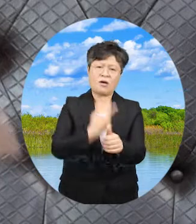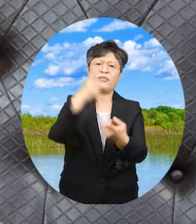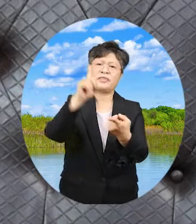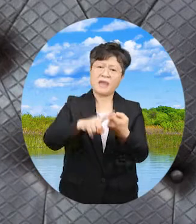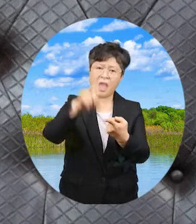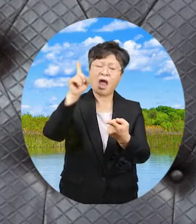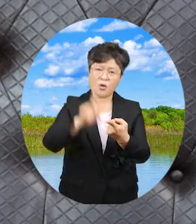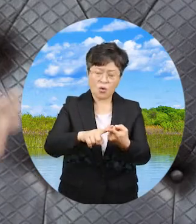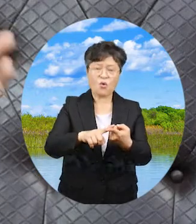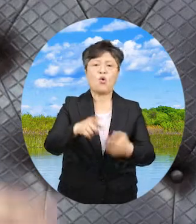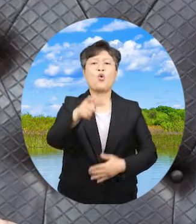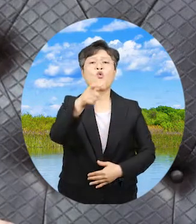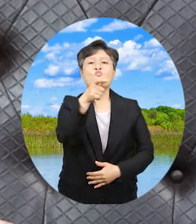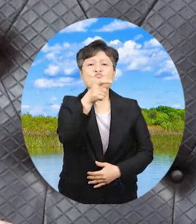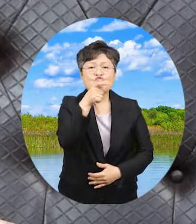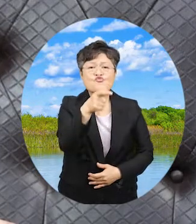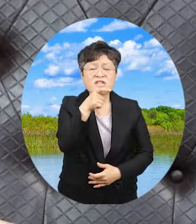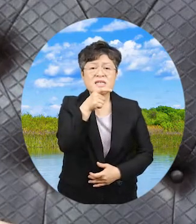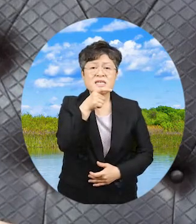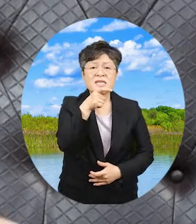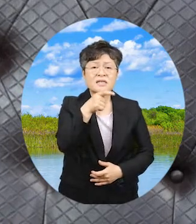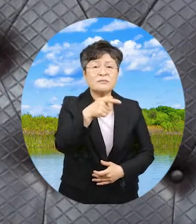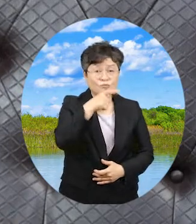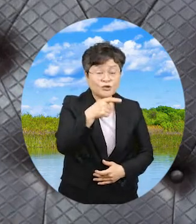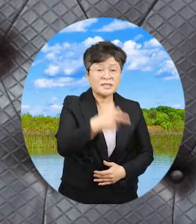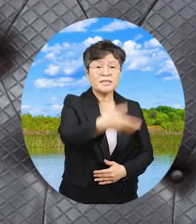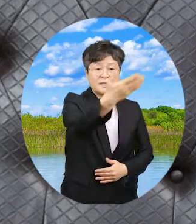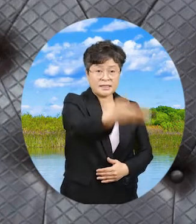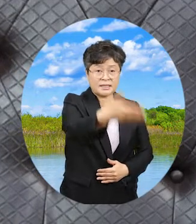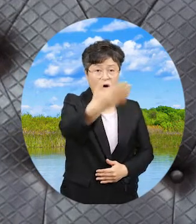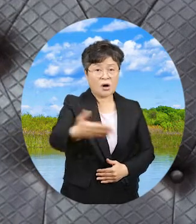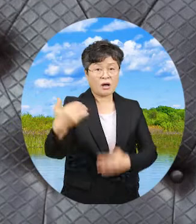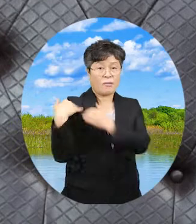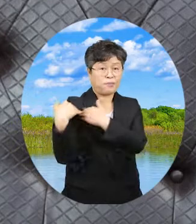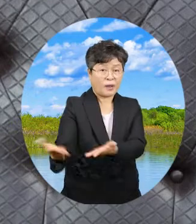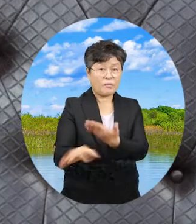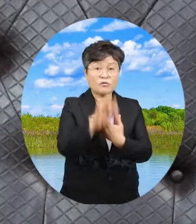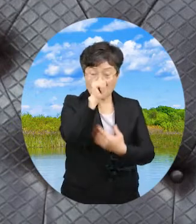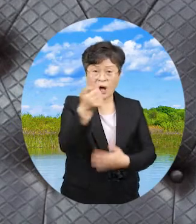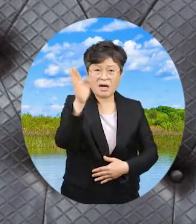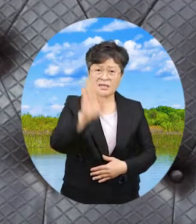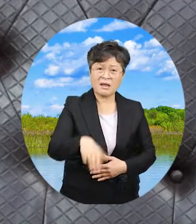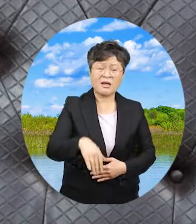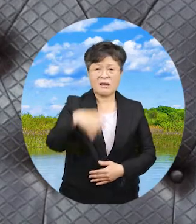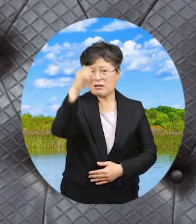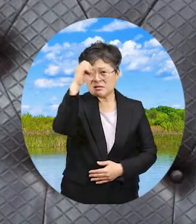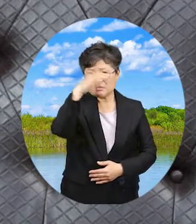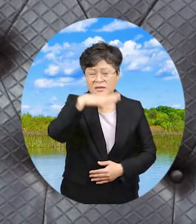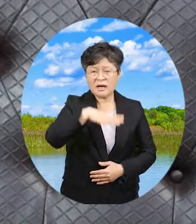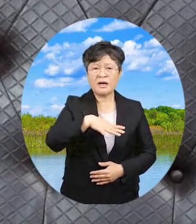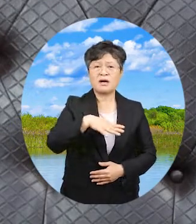다니면 사람들이 또 어떤 요구가 되냐면 운동 시설을 해달라 이런 게 되는 거죠. 풀을 베달라. 네. 뭐 나무를 잘라달라. 그렇죠. 예,